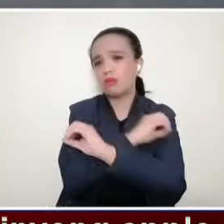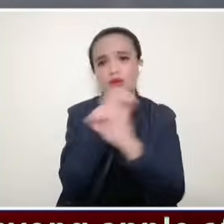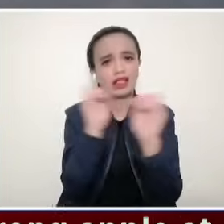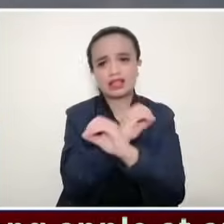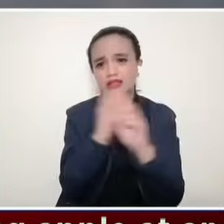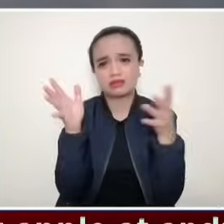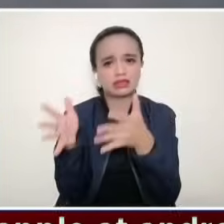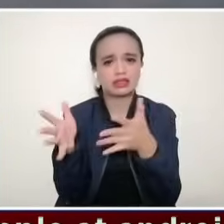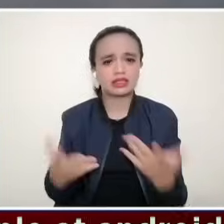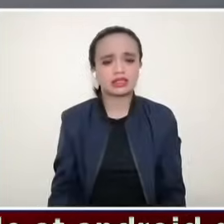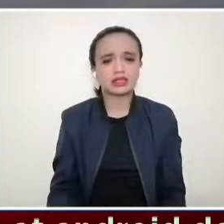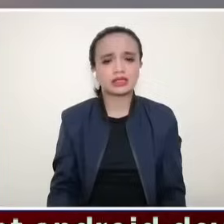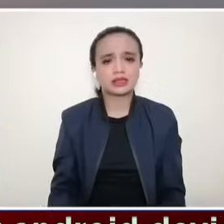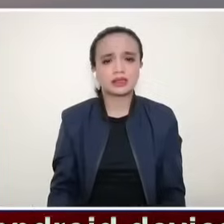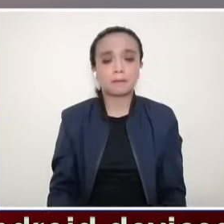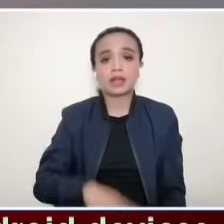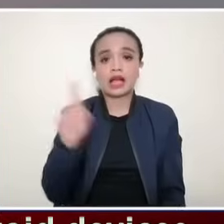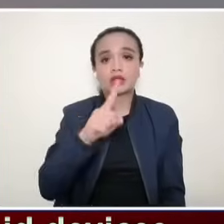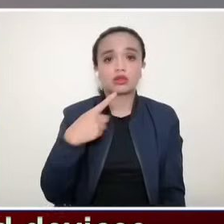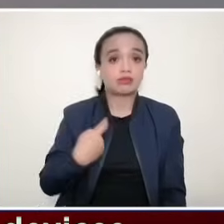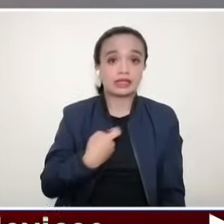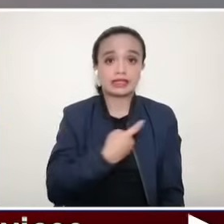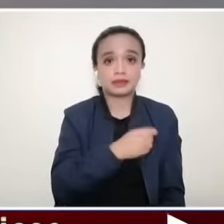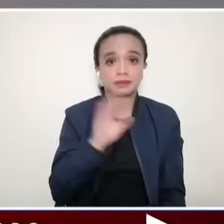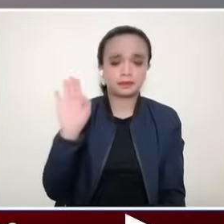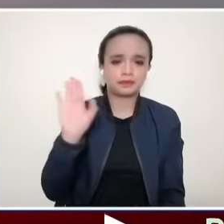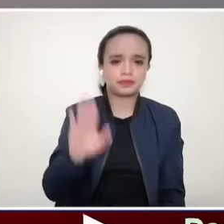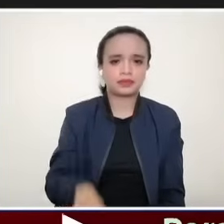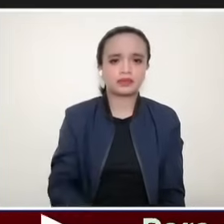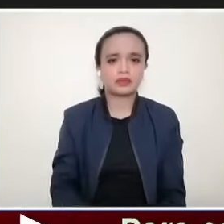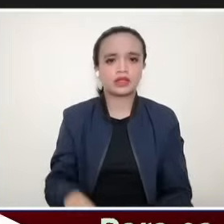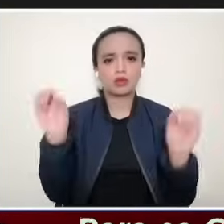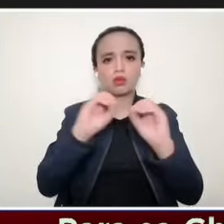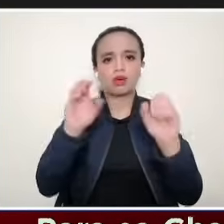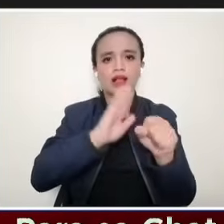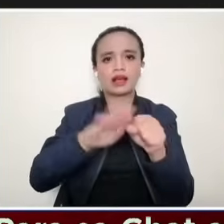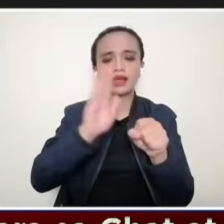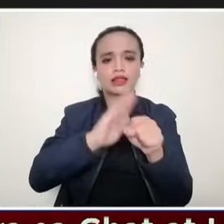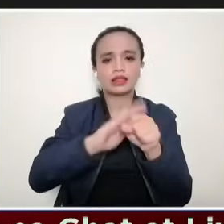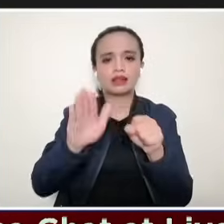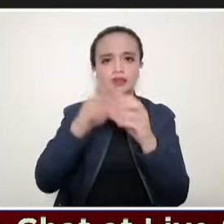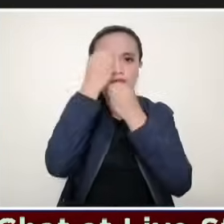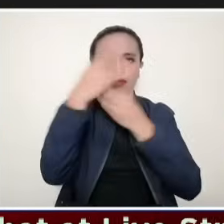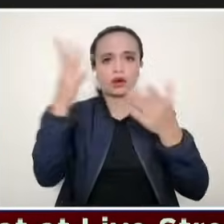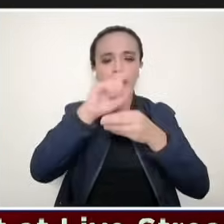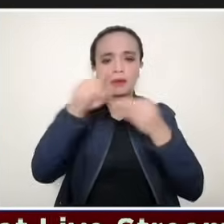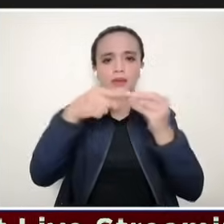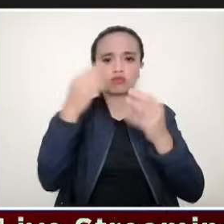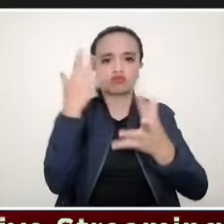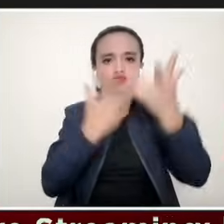Ang ikinasasama pa ng loob niya, walang sapat na babala sa sunog. 1 o'clock ng